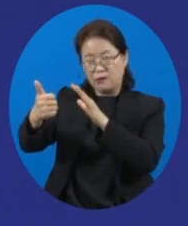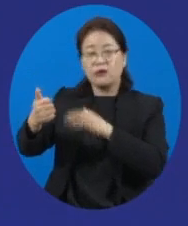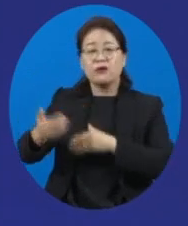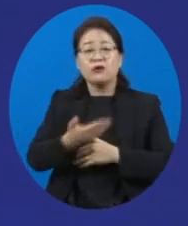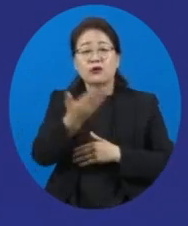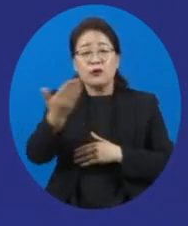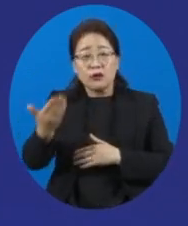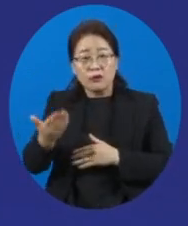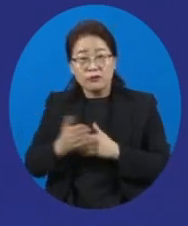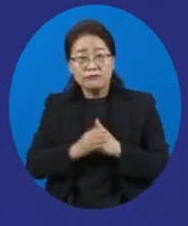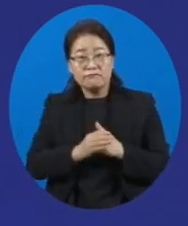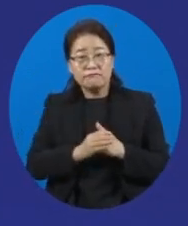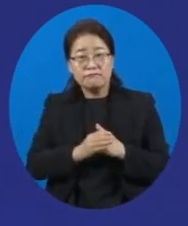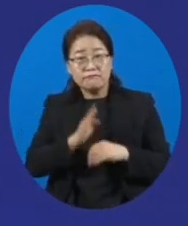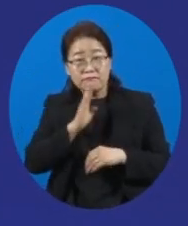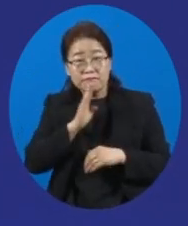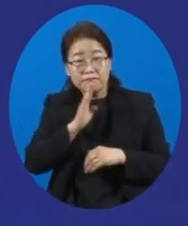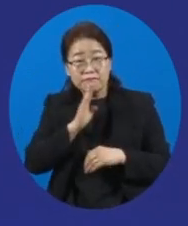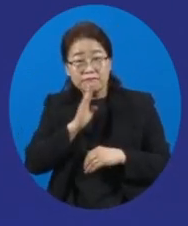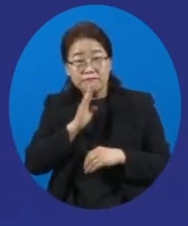여러분, 이 말은 맞는 말이에요? 틀린 말이에요?